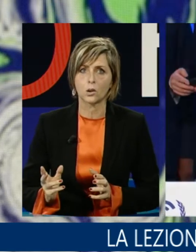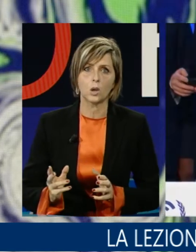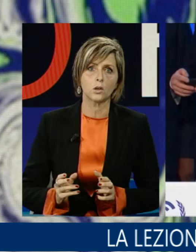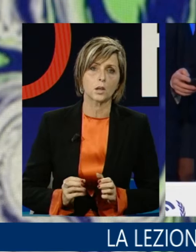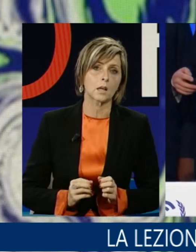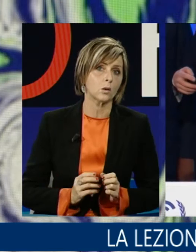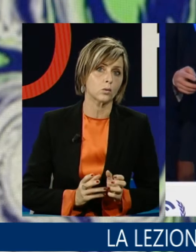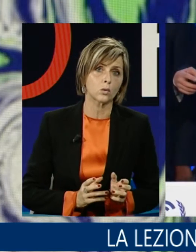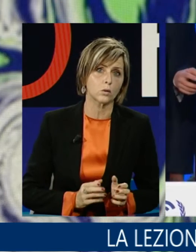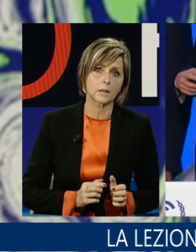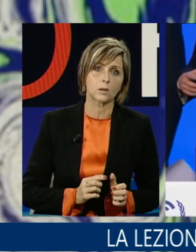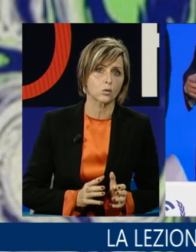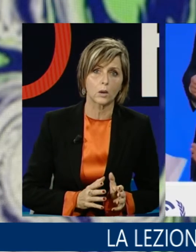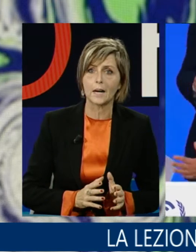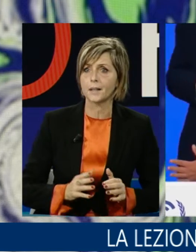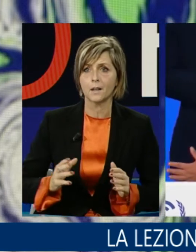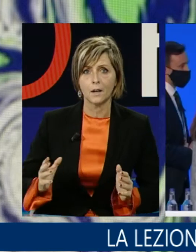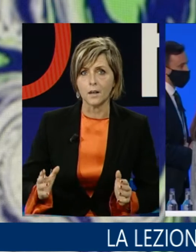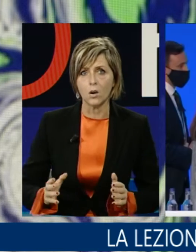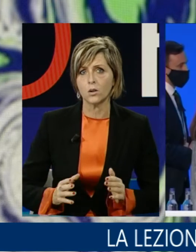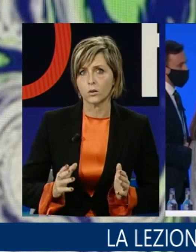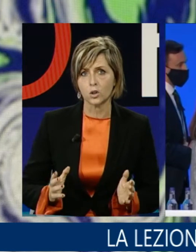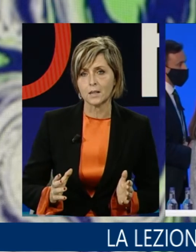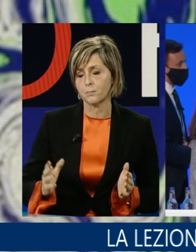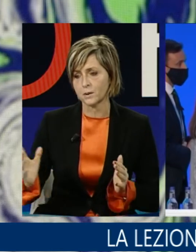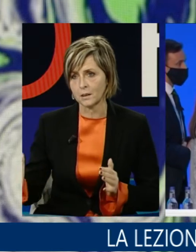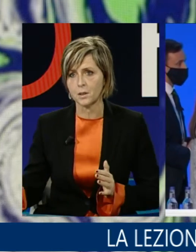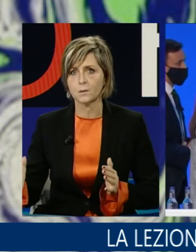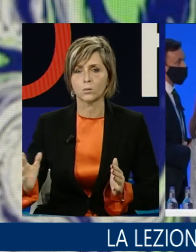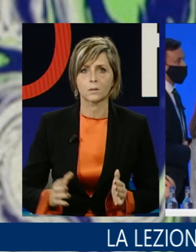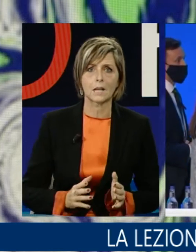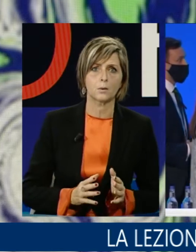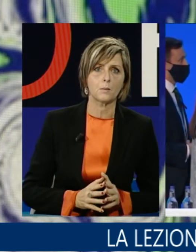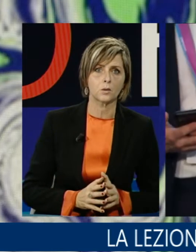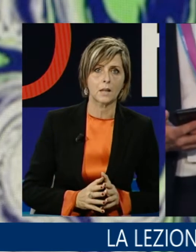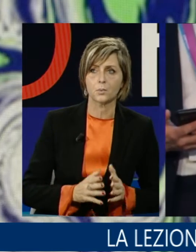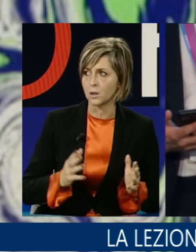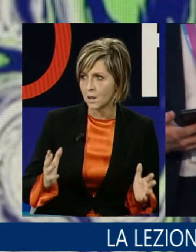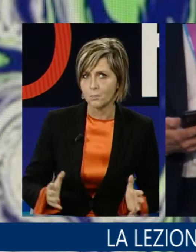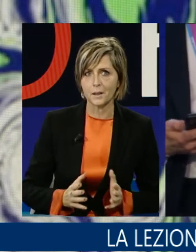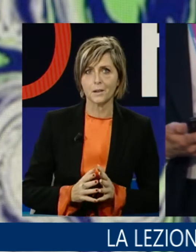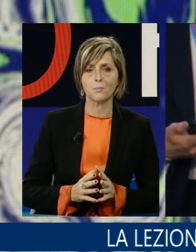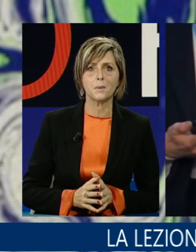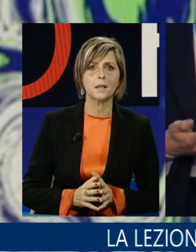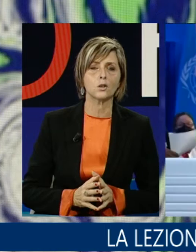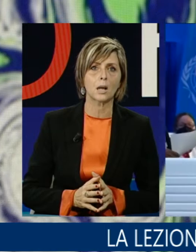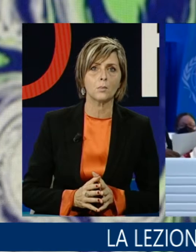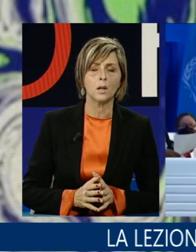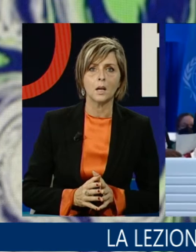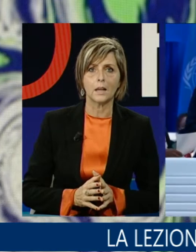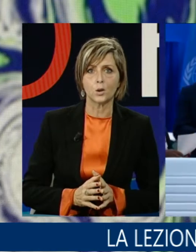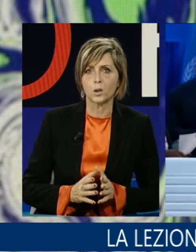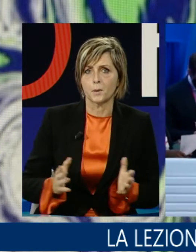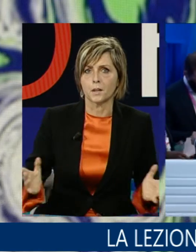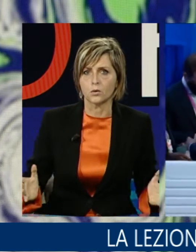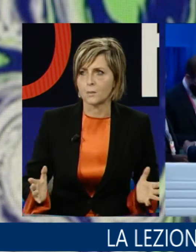transizione ecologica, che non sono soltanto solare, eolico, eccetera, e poi si sa benissimo in Toscana i problemi ci sarebbero per riempire diciamo